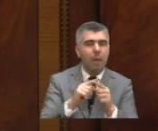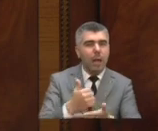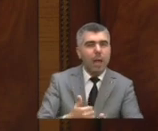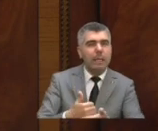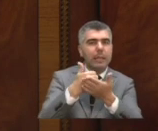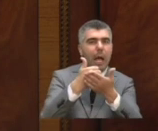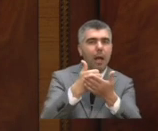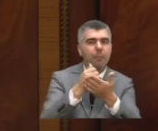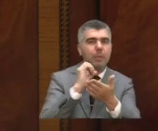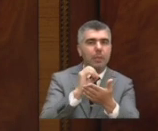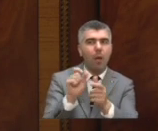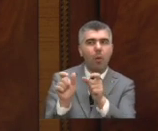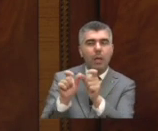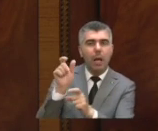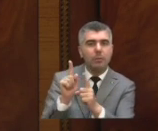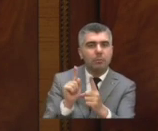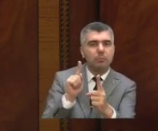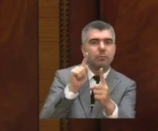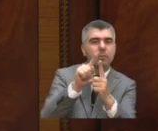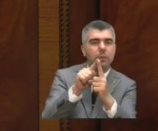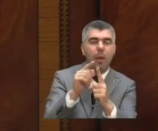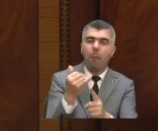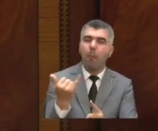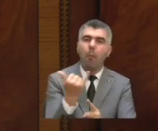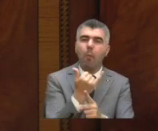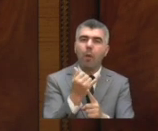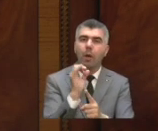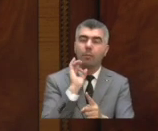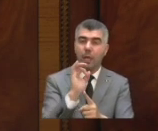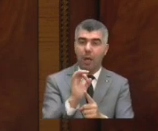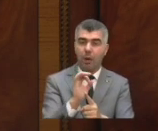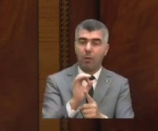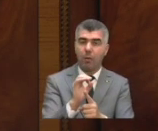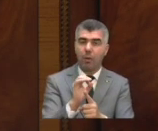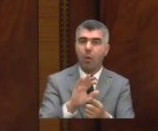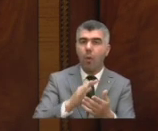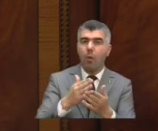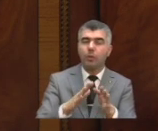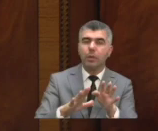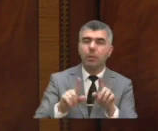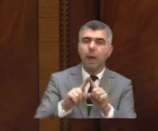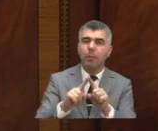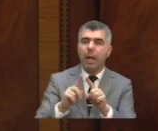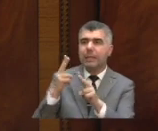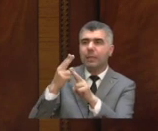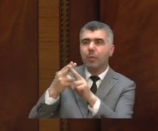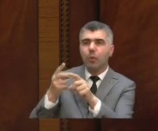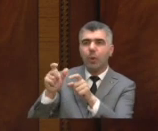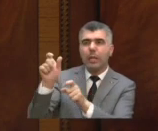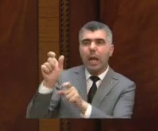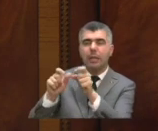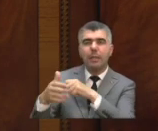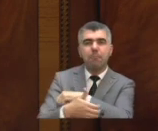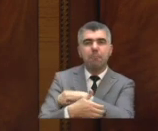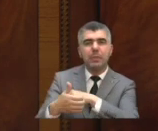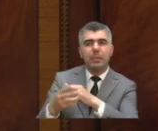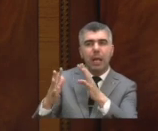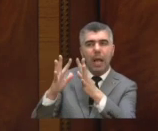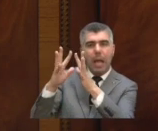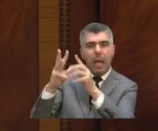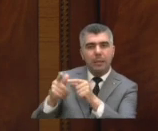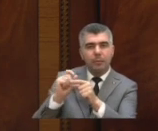وذلك بالاستناد الى نظام الاستهداف الخاص بالسجل الاجتماعي الموحد وتبلغ